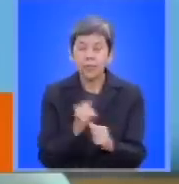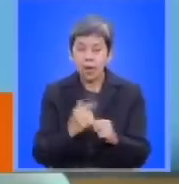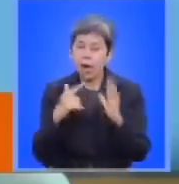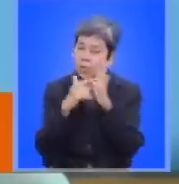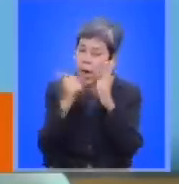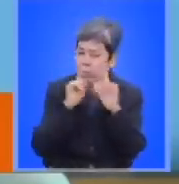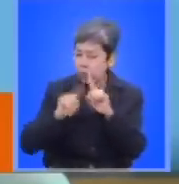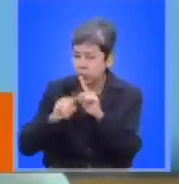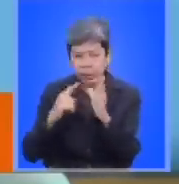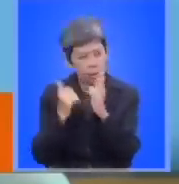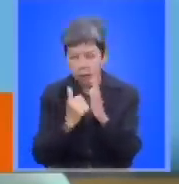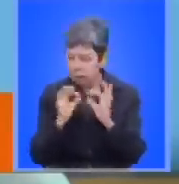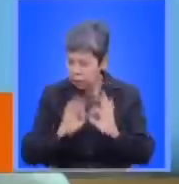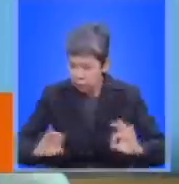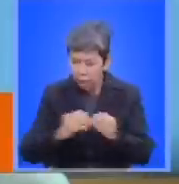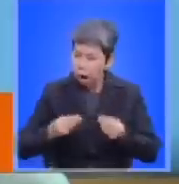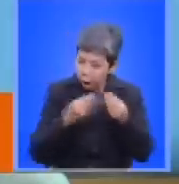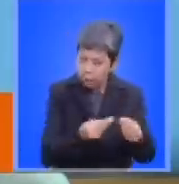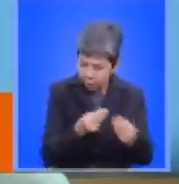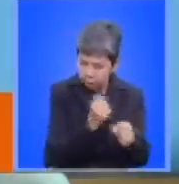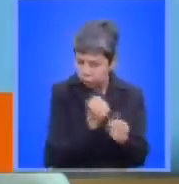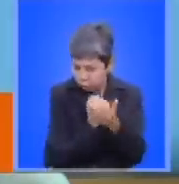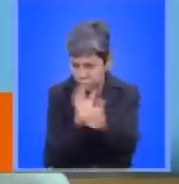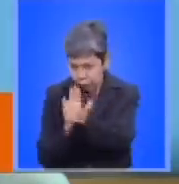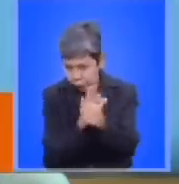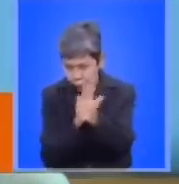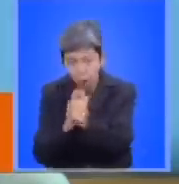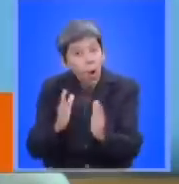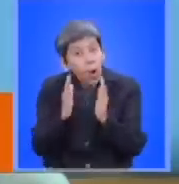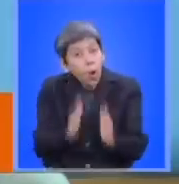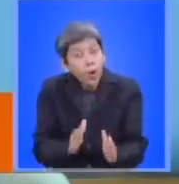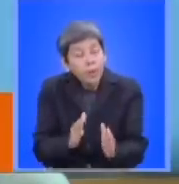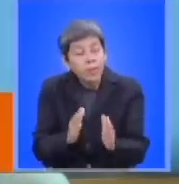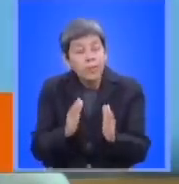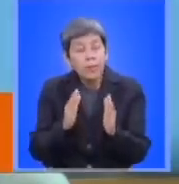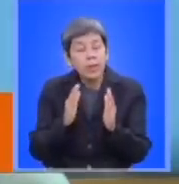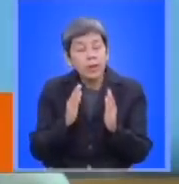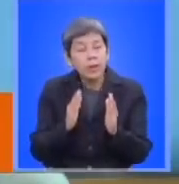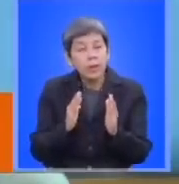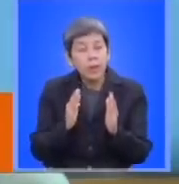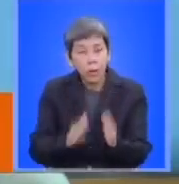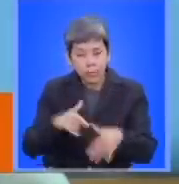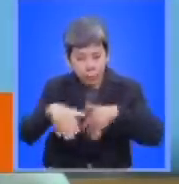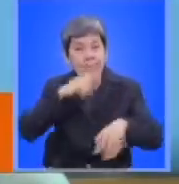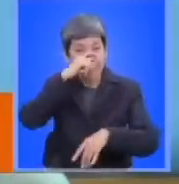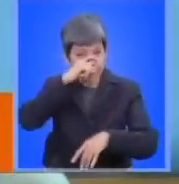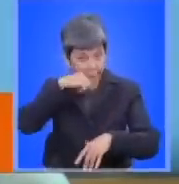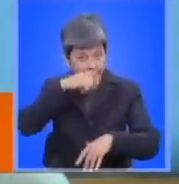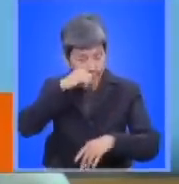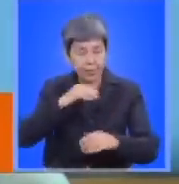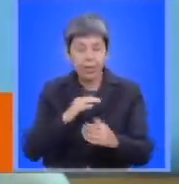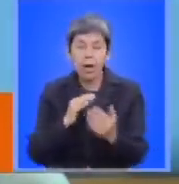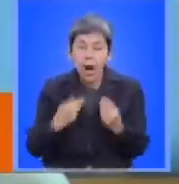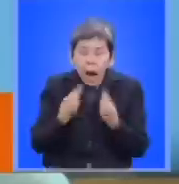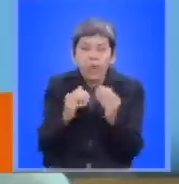ณฑ์ที่มีความจำเป็นเพื่อไปพระราชทานให้กับพี่น้องประชาชนชาวจีน